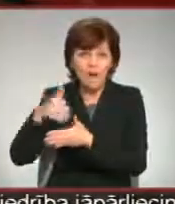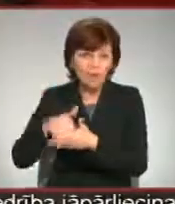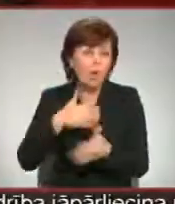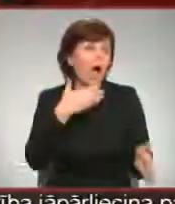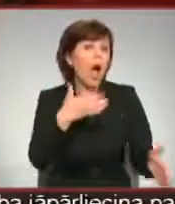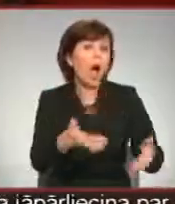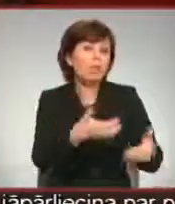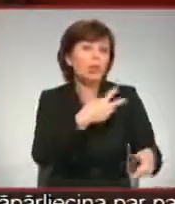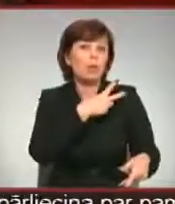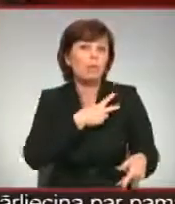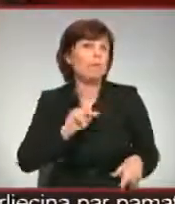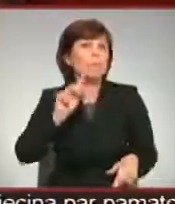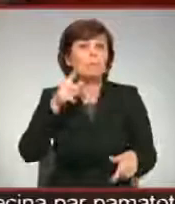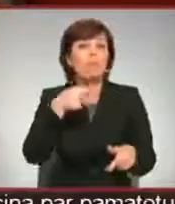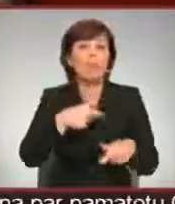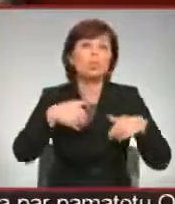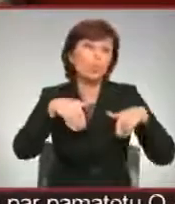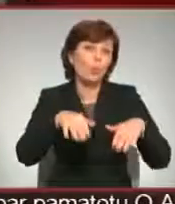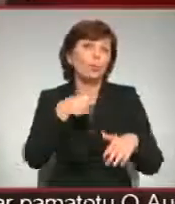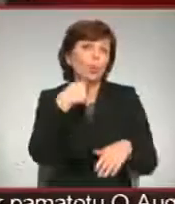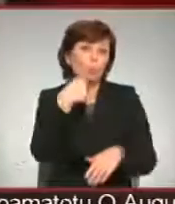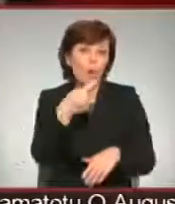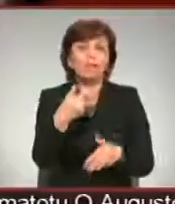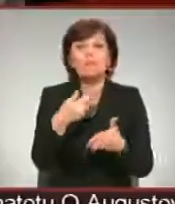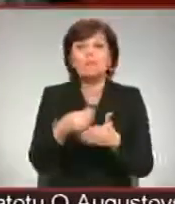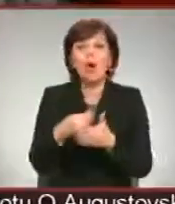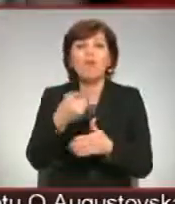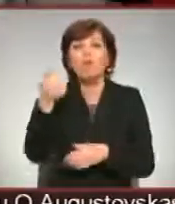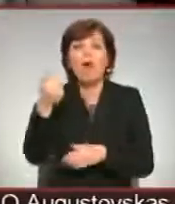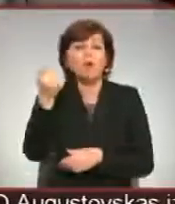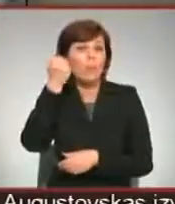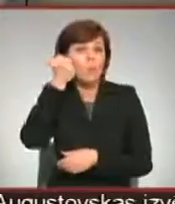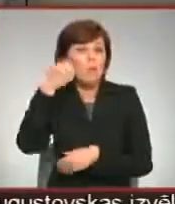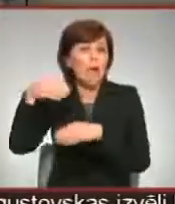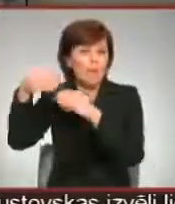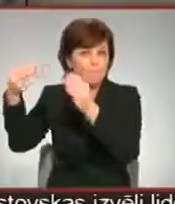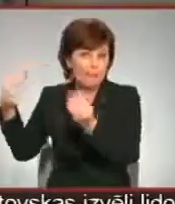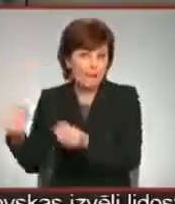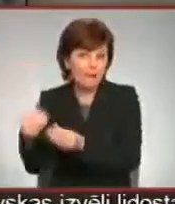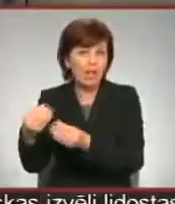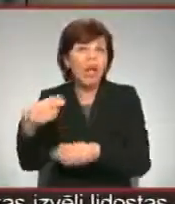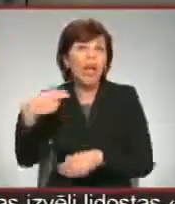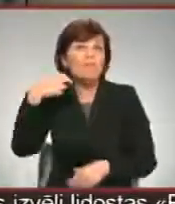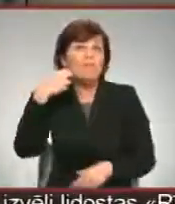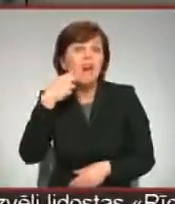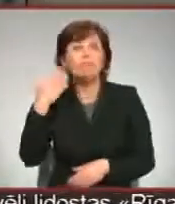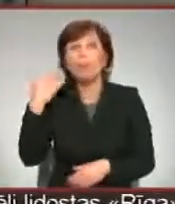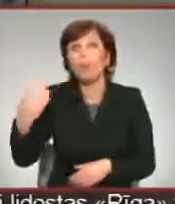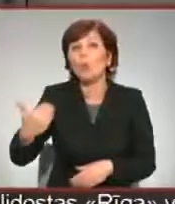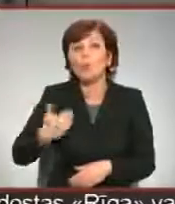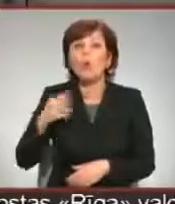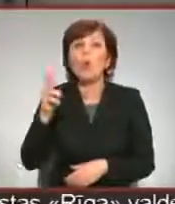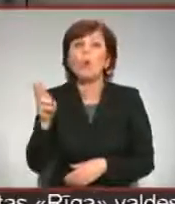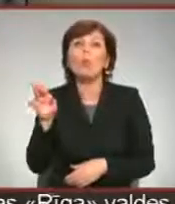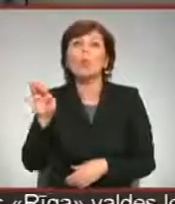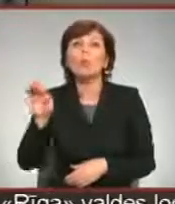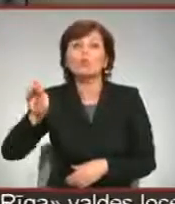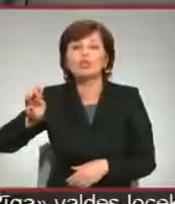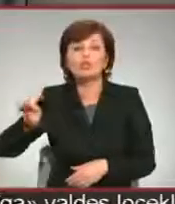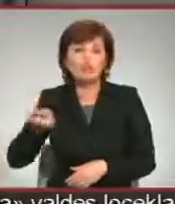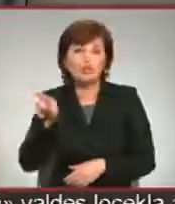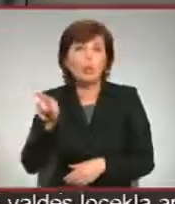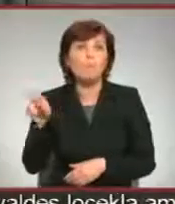pirmo reizi nolēmis noteikt arī savu gada pieminekli. Tas ir Veckuldīgas Kuršpils kalns. Tā kopējā platība ir aptuveni 10